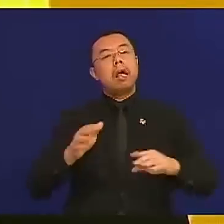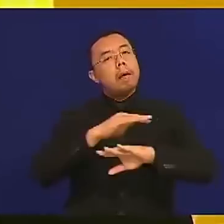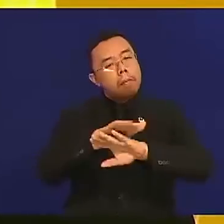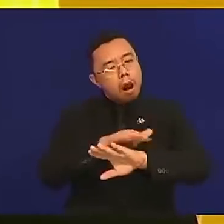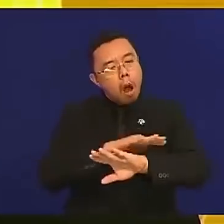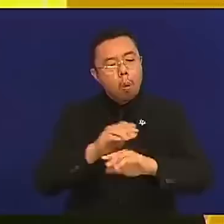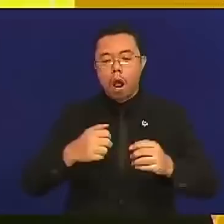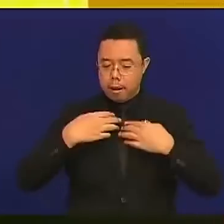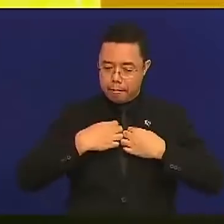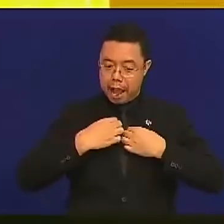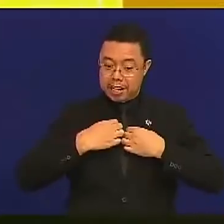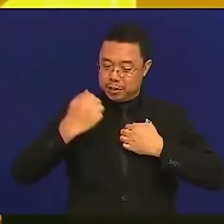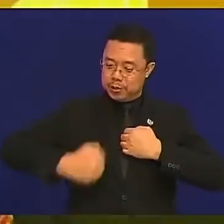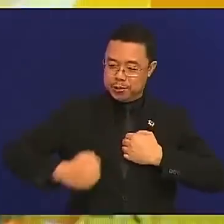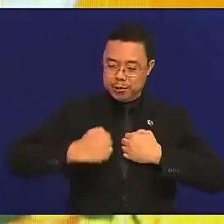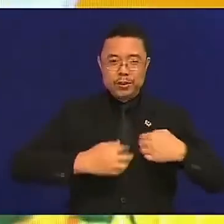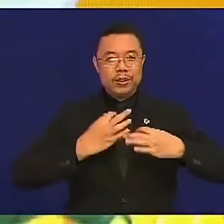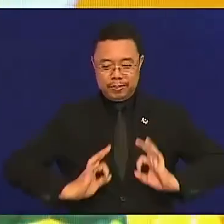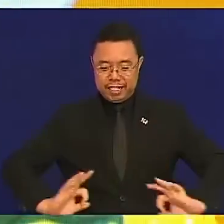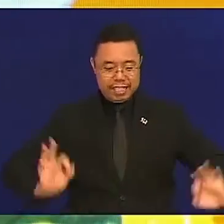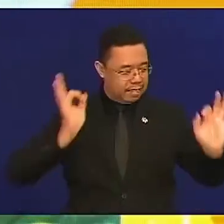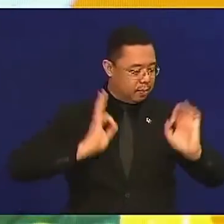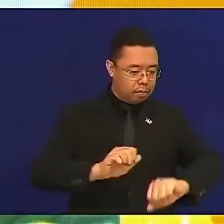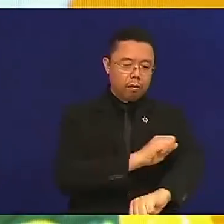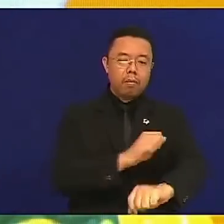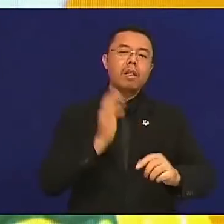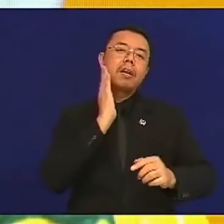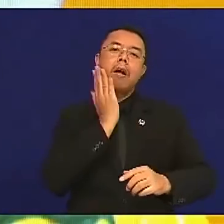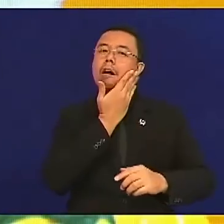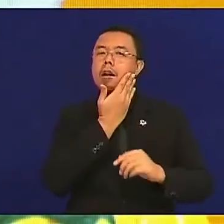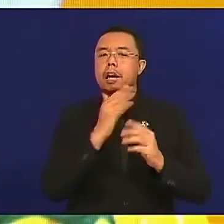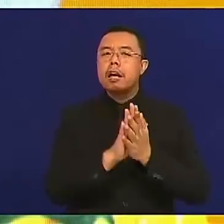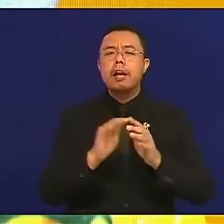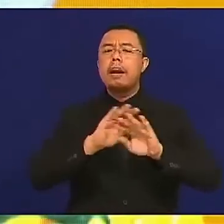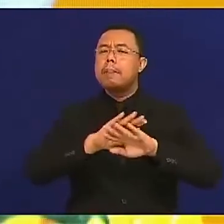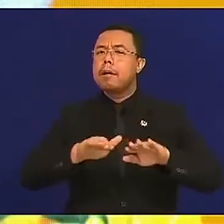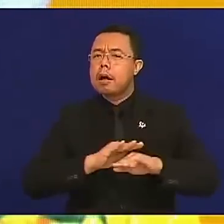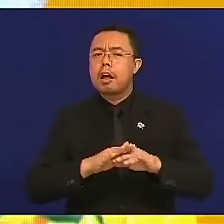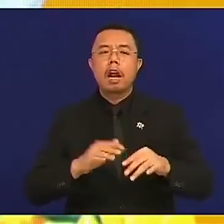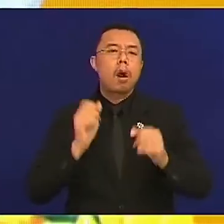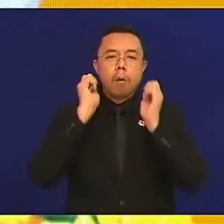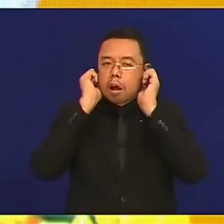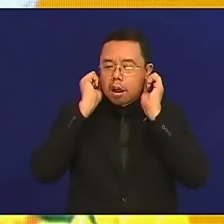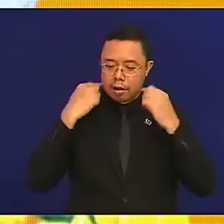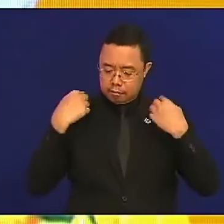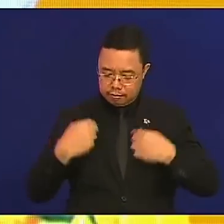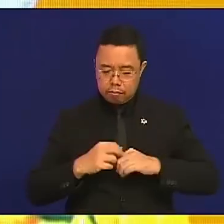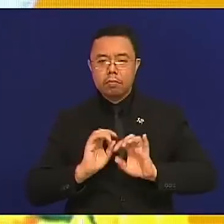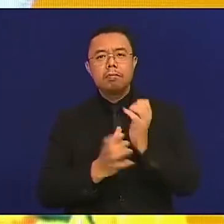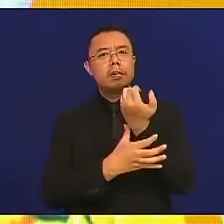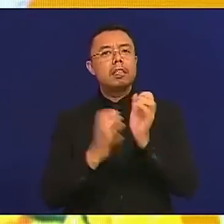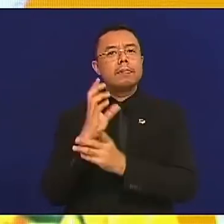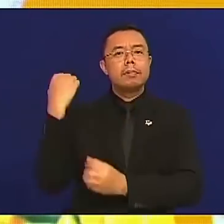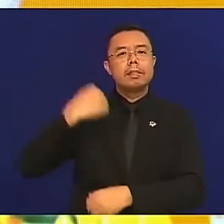Merawat bajunya, merawat pakaiannya, merawat dandanannya, merawat aksesoris yang dia bawa,